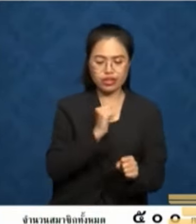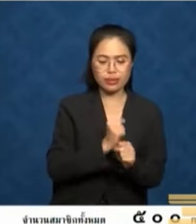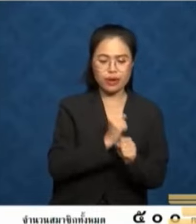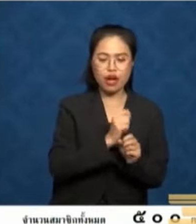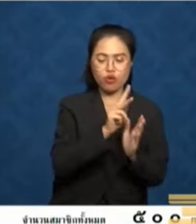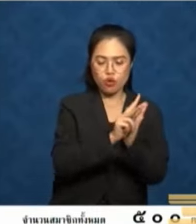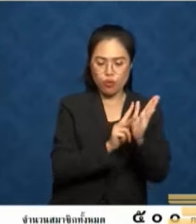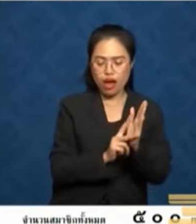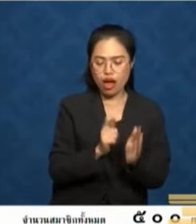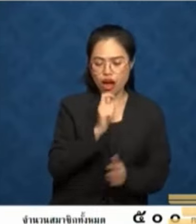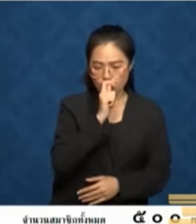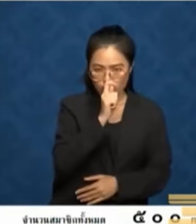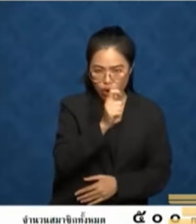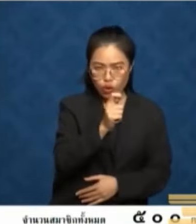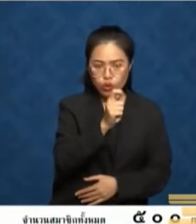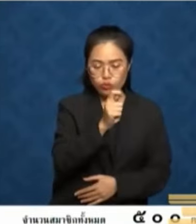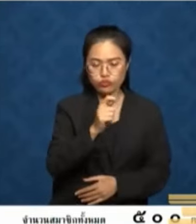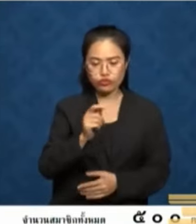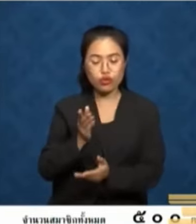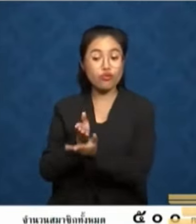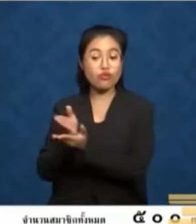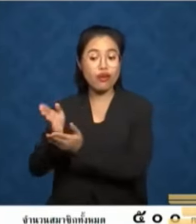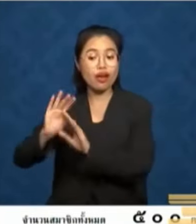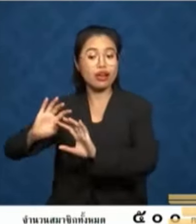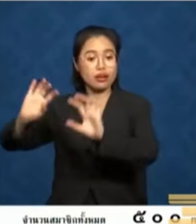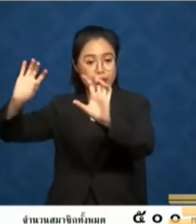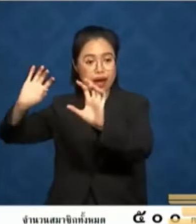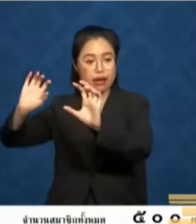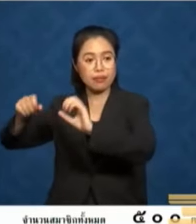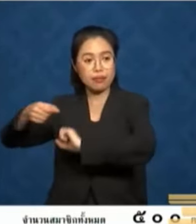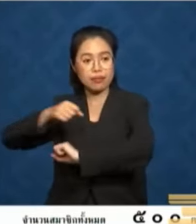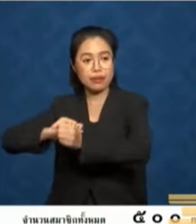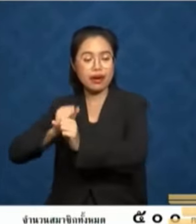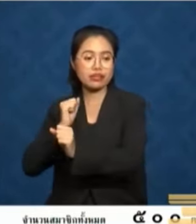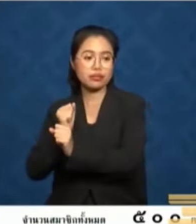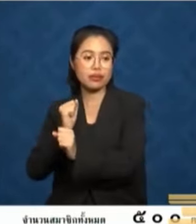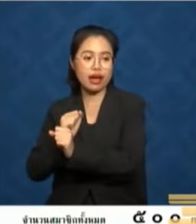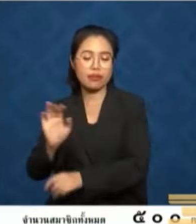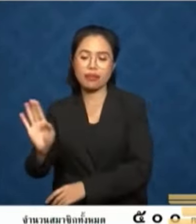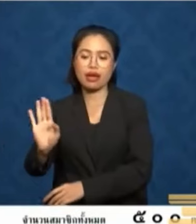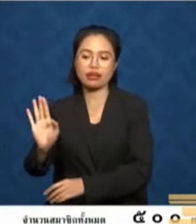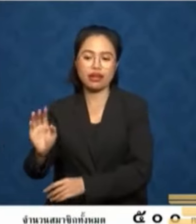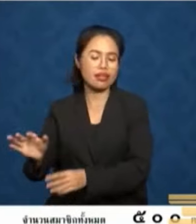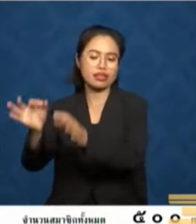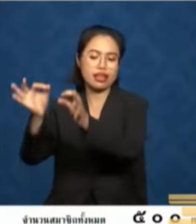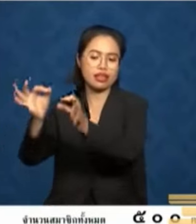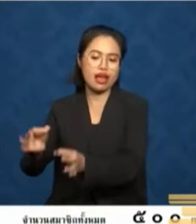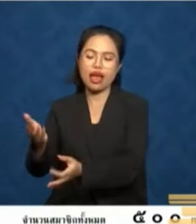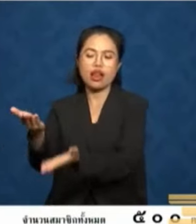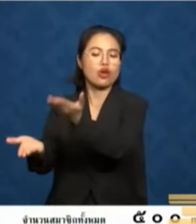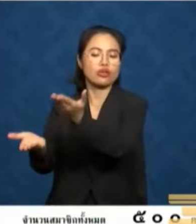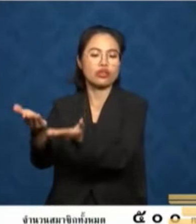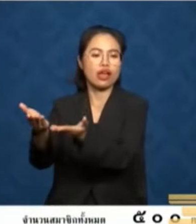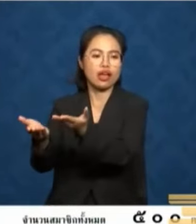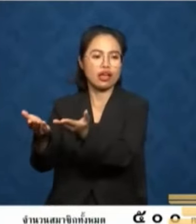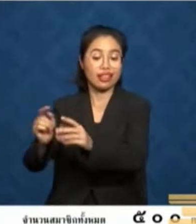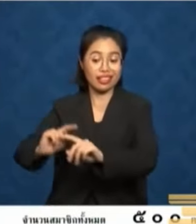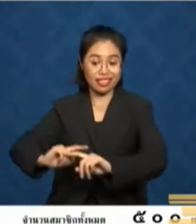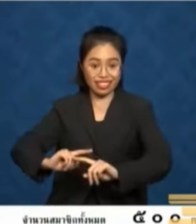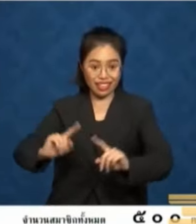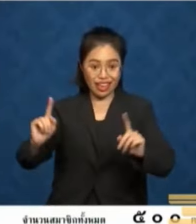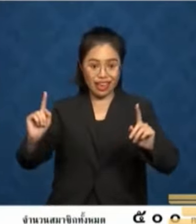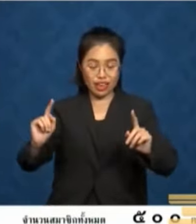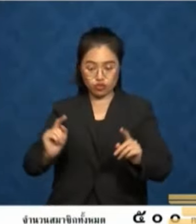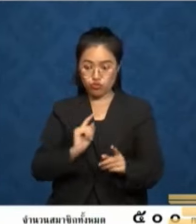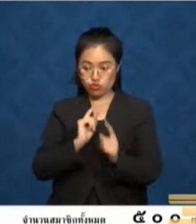เคารพในการทำหน้าที่ของฝ่ายบริหารเราไม่ก้าวก่ายเราไม่แตะต้องท่านตัดสินใจอย่างไรเป็นของท่านแต่เมื่ออยู่ใน